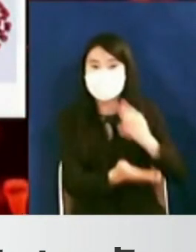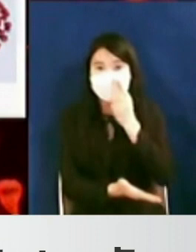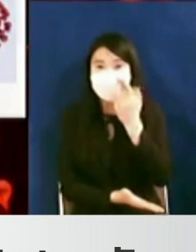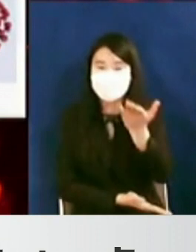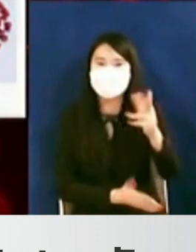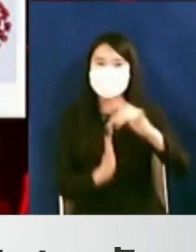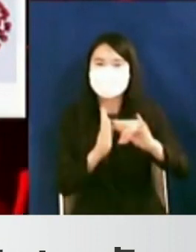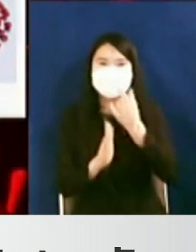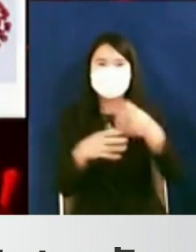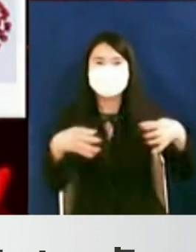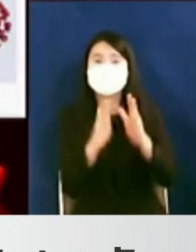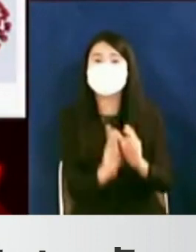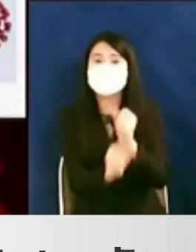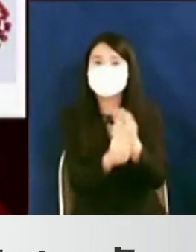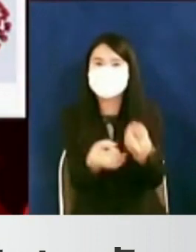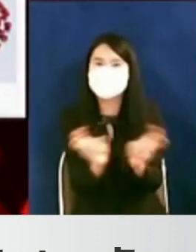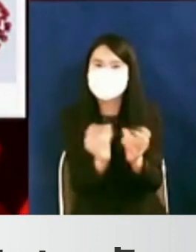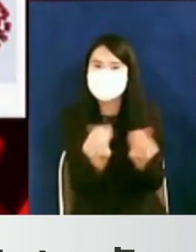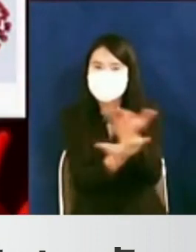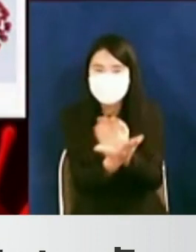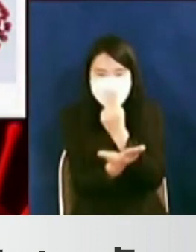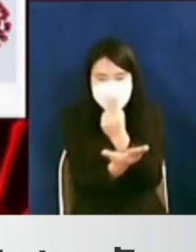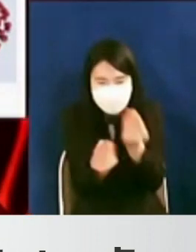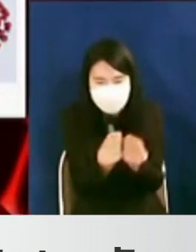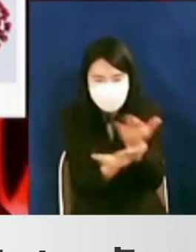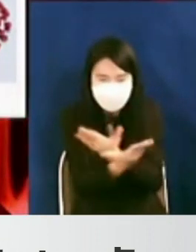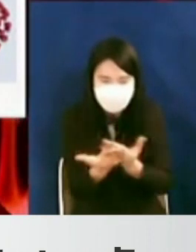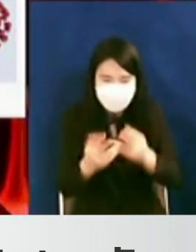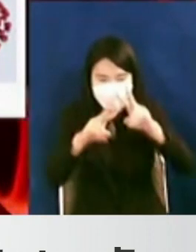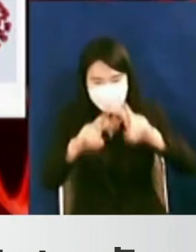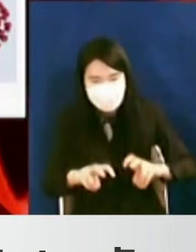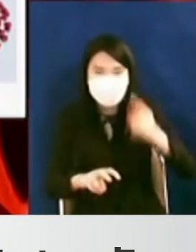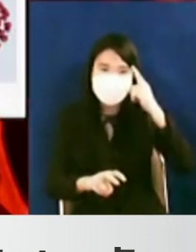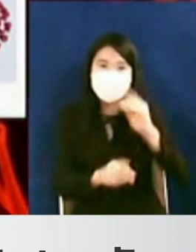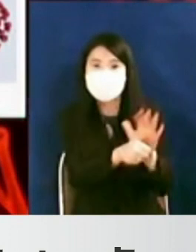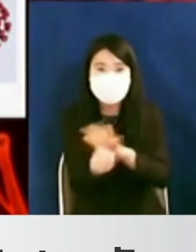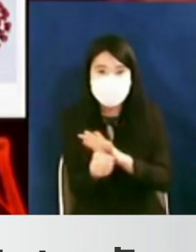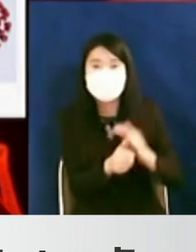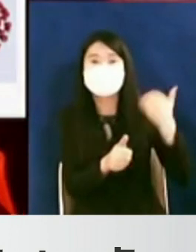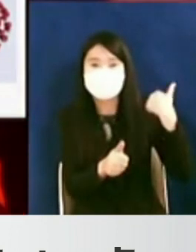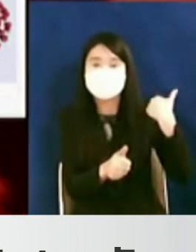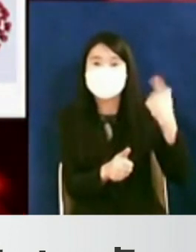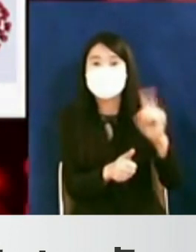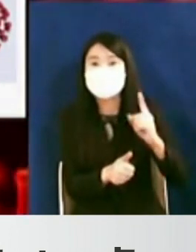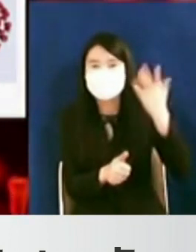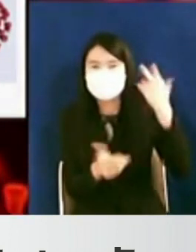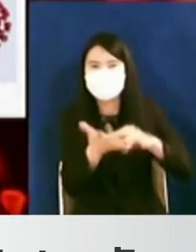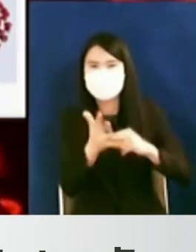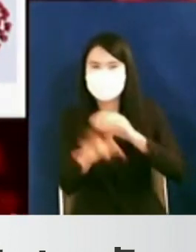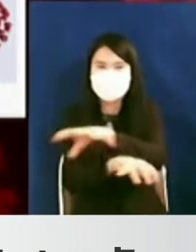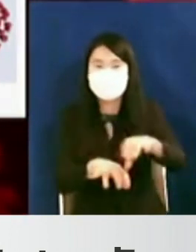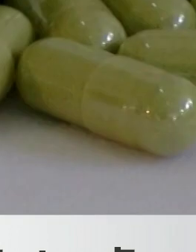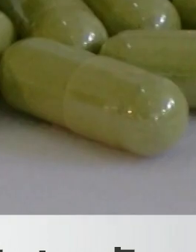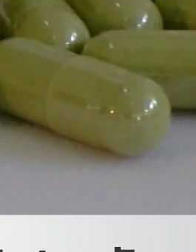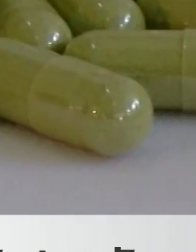รณีที่มีการนำงานวิจัยที่ศึกษาเรื่องของประสิทธิภาพและความปลอดภัยของฟ้าทลายโจรในผู้ป่วยโควิดที่อาการไม่รุน